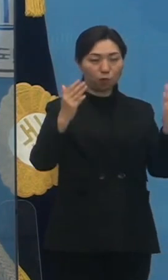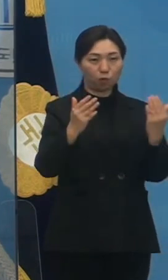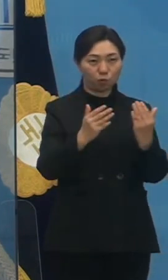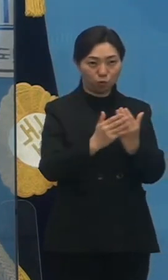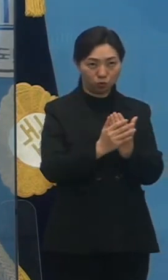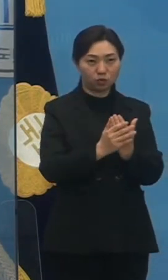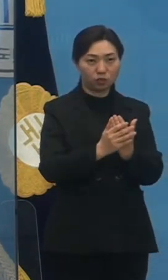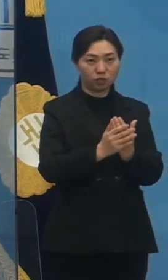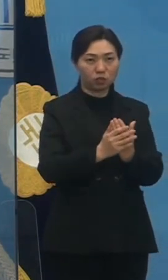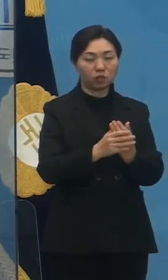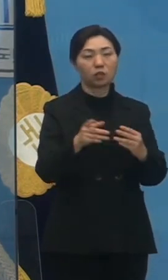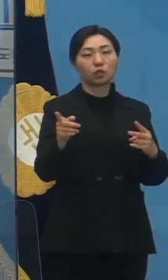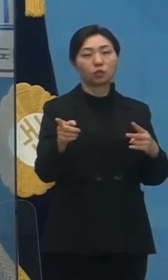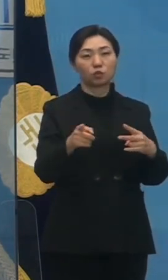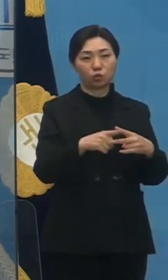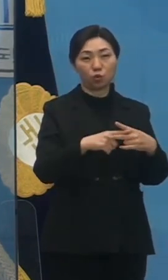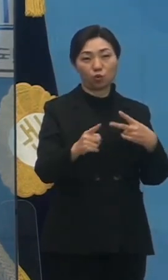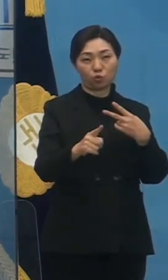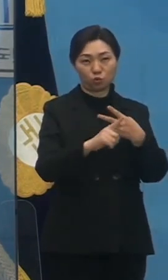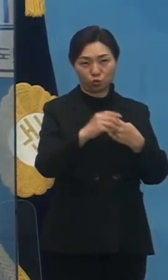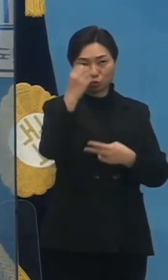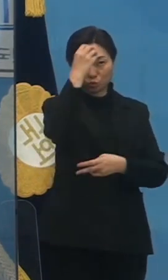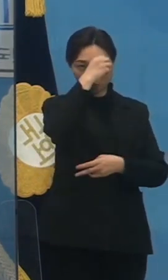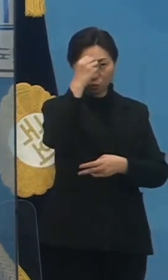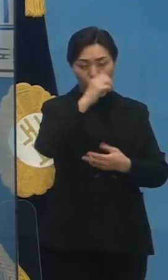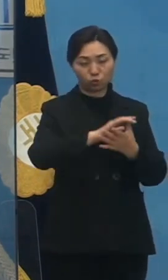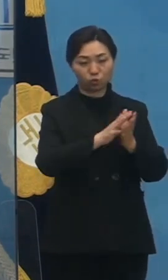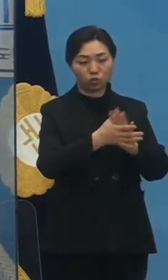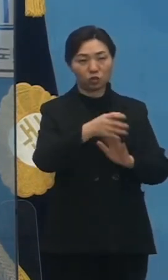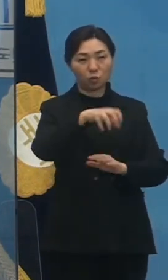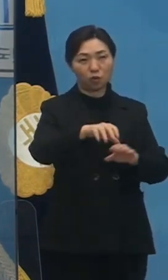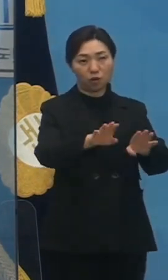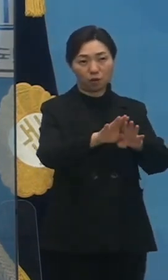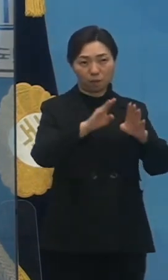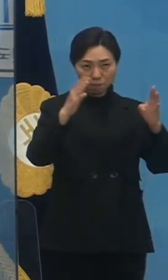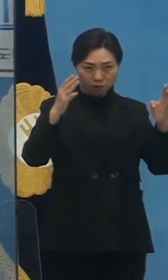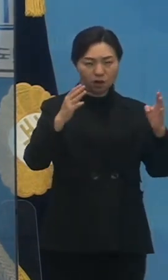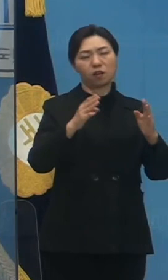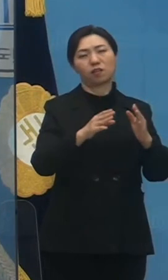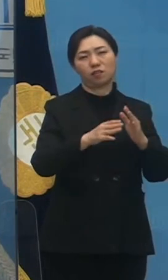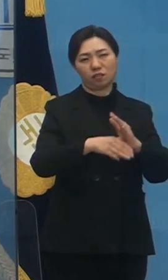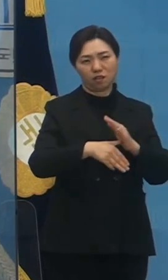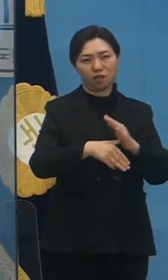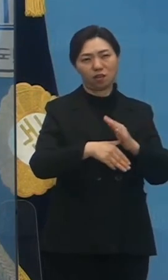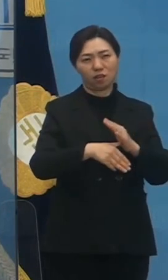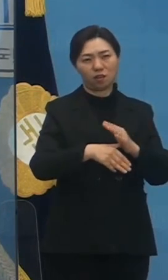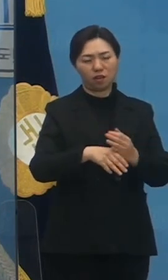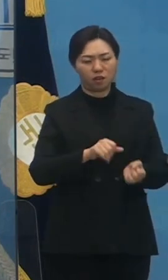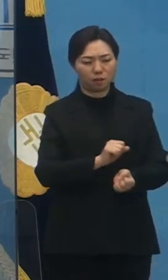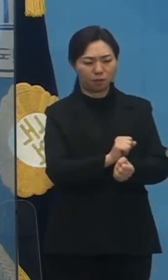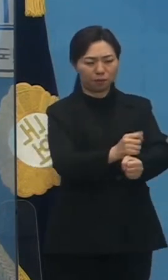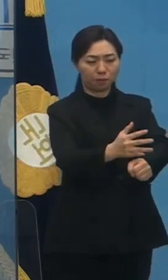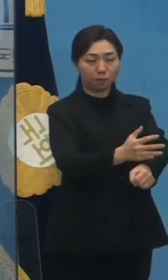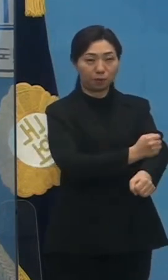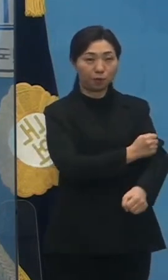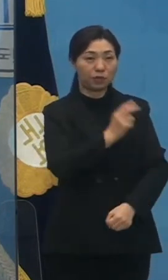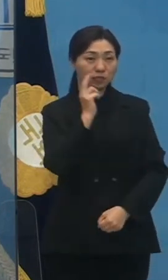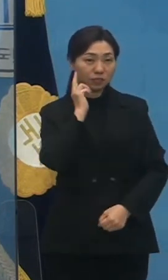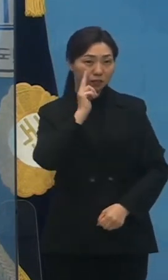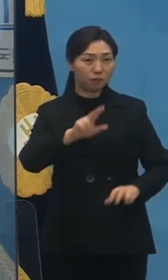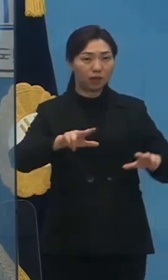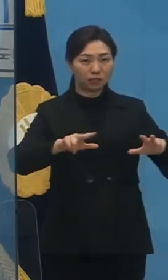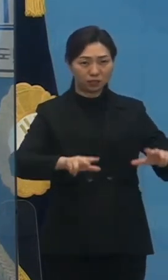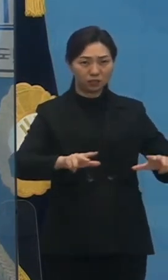중고등학교 3월 개학을 맞아서 상상 이상의 급증세를 보이는 오미크론